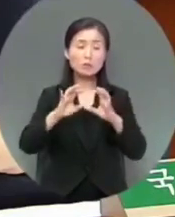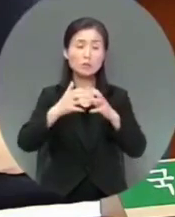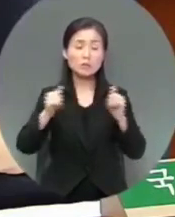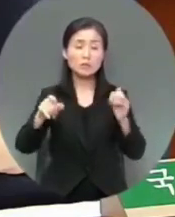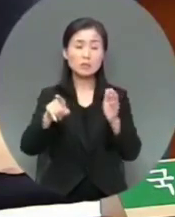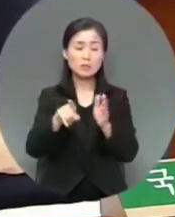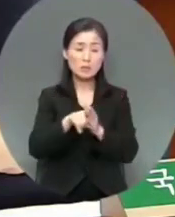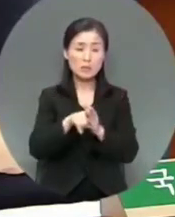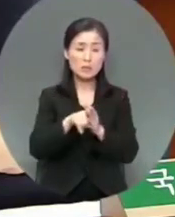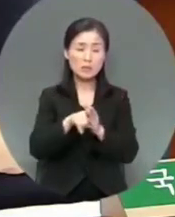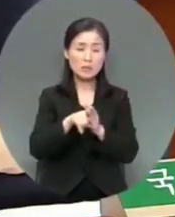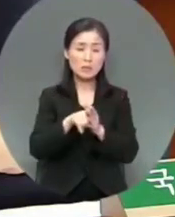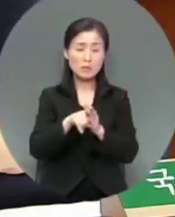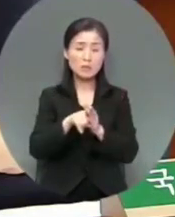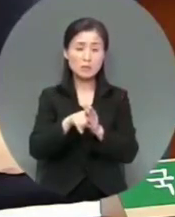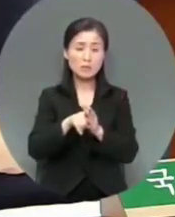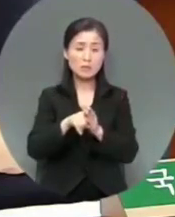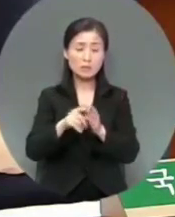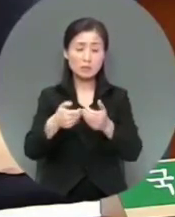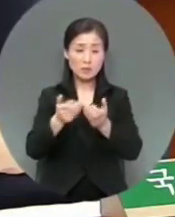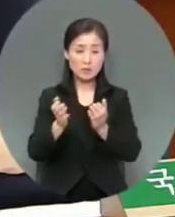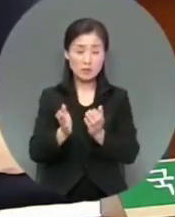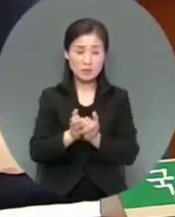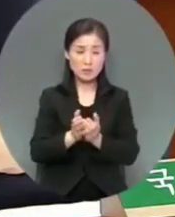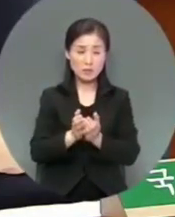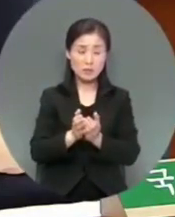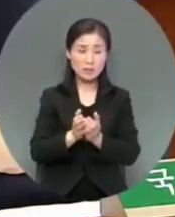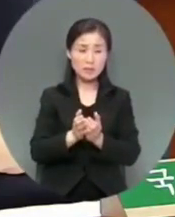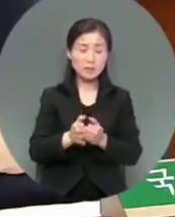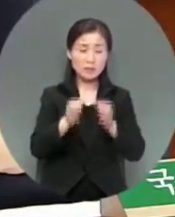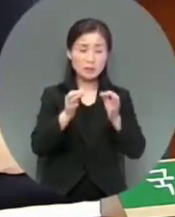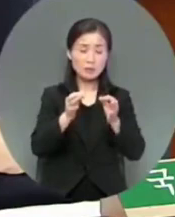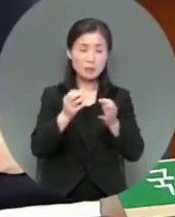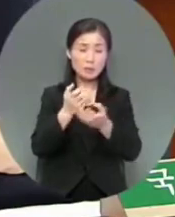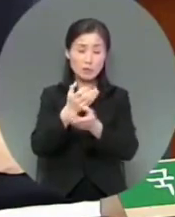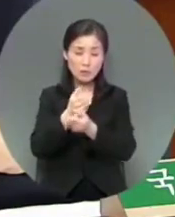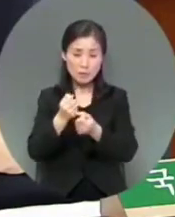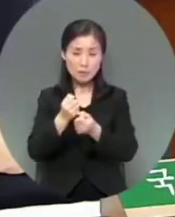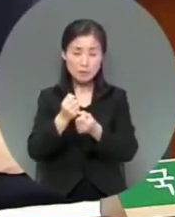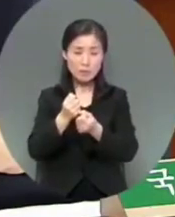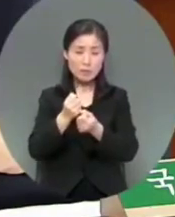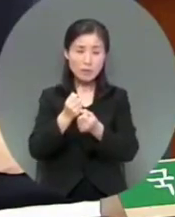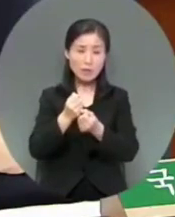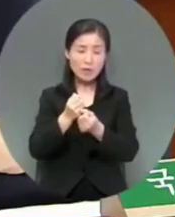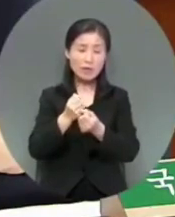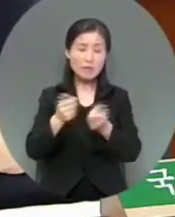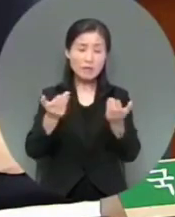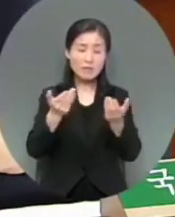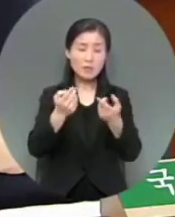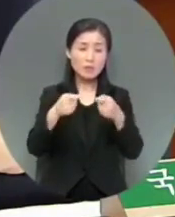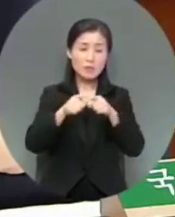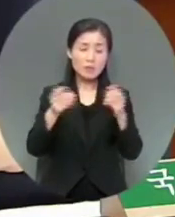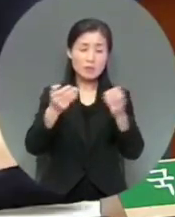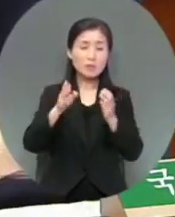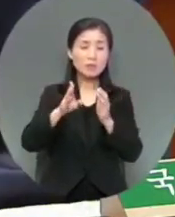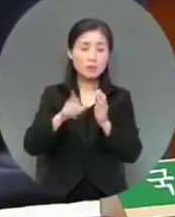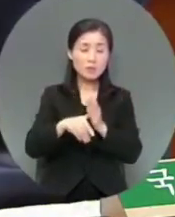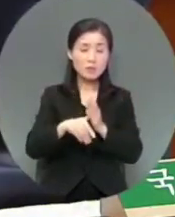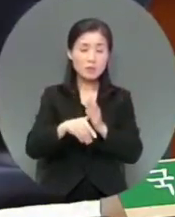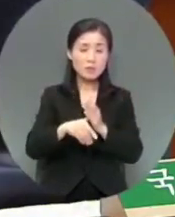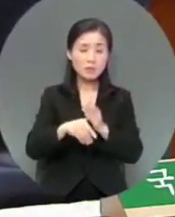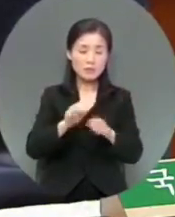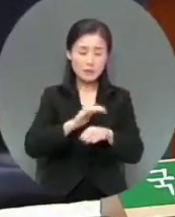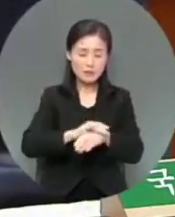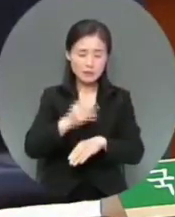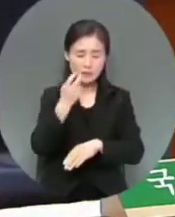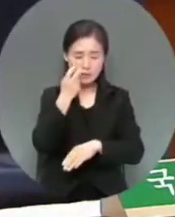신뢰할 수밖에 없는 기관은 금융 관련 MOU를 하거나 또 협업을 할때 신중하게 맺어야